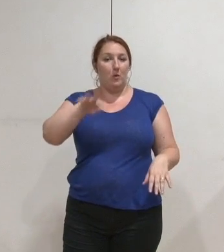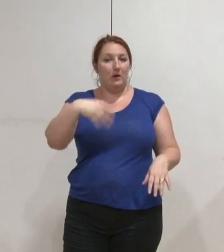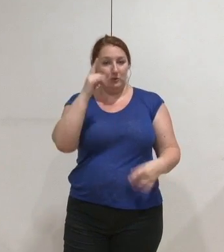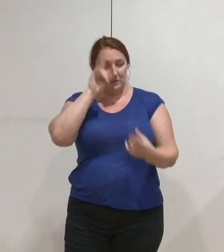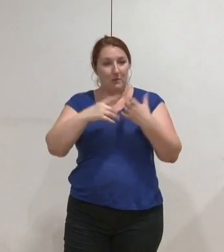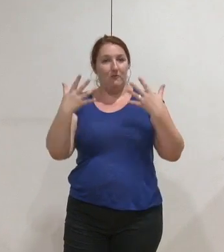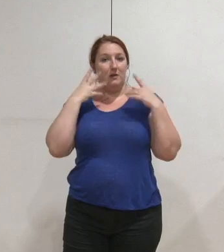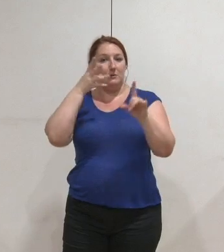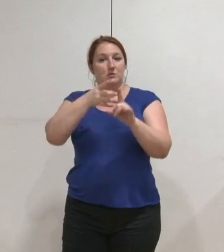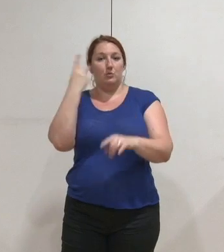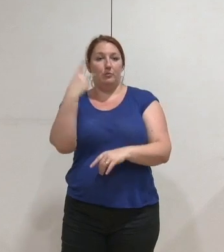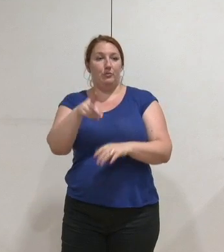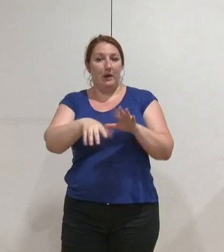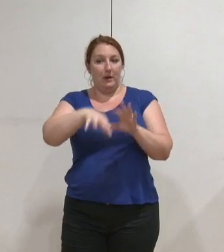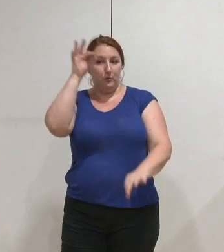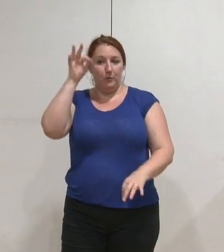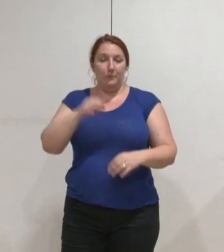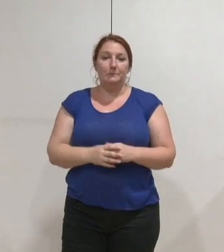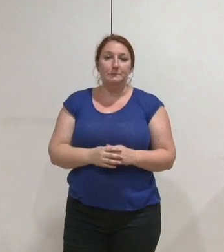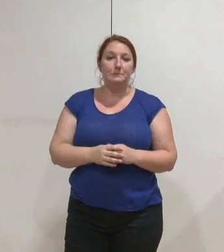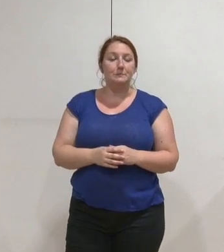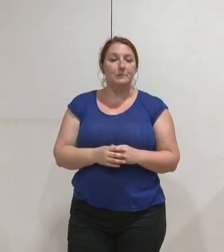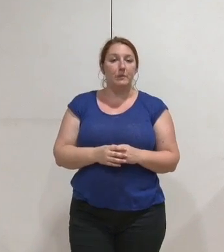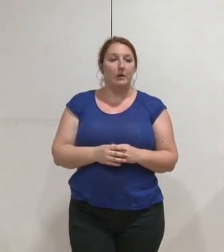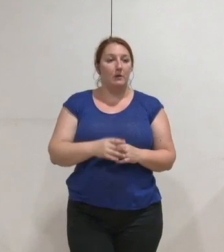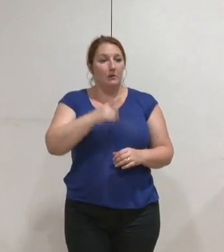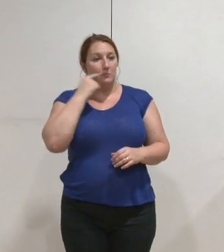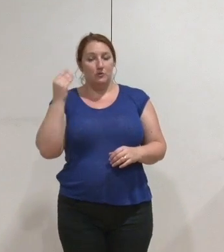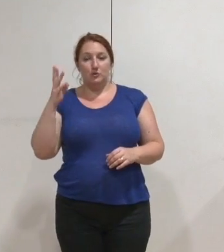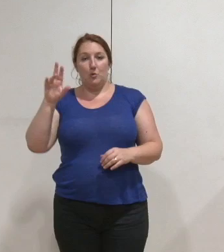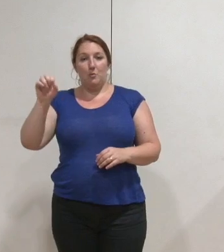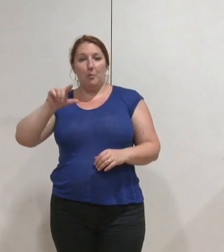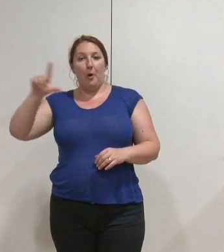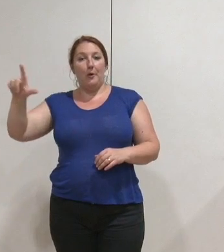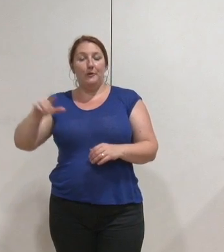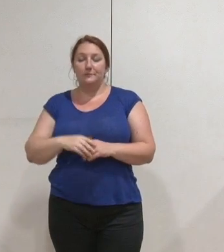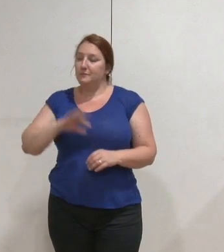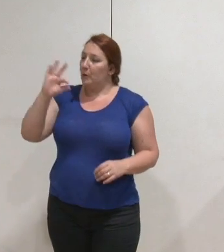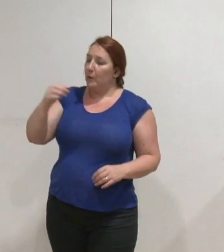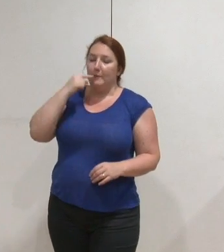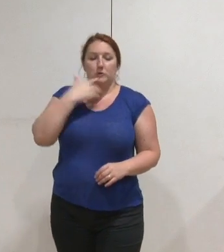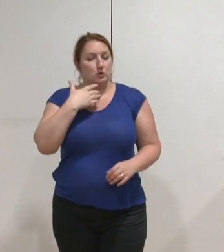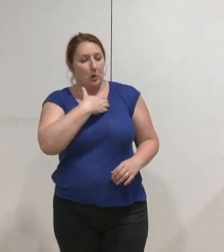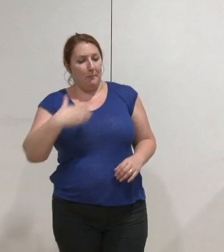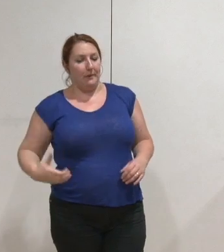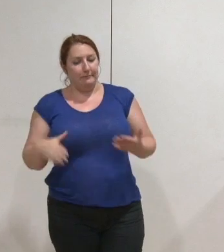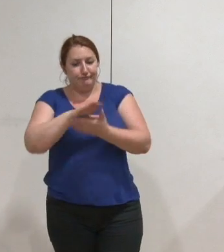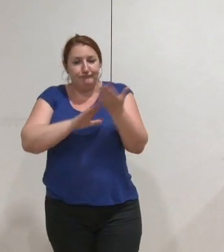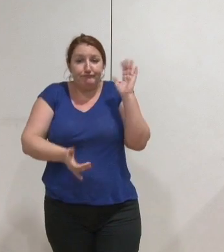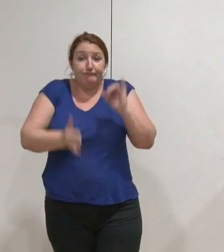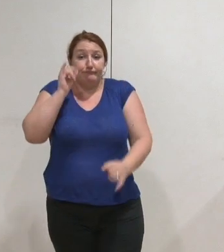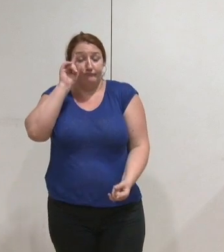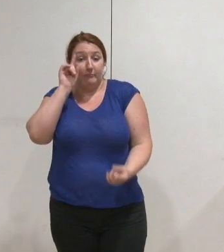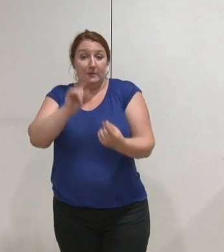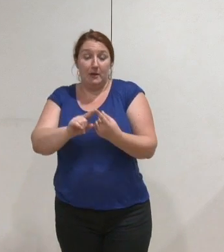sur les frais de mission des élus monsieur Breuil oui monsieur le Maire excusez-moi de prendre la parole sur un